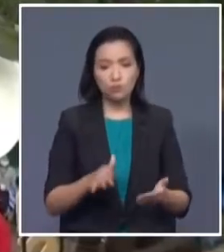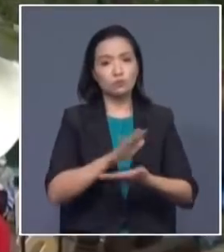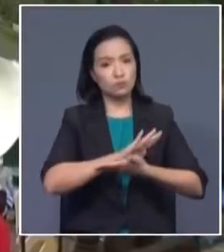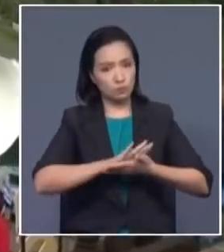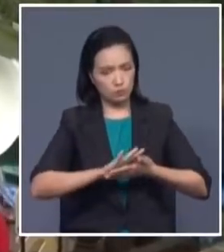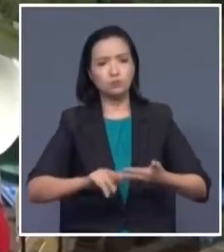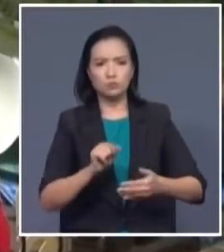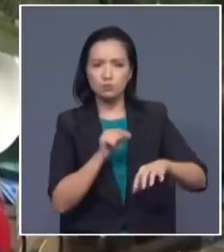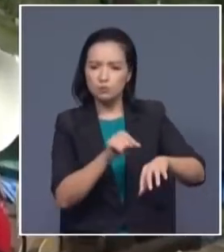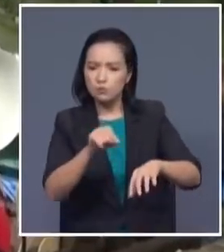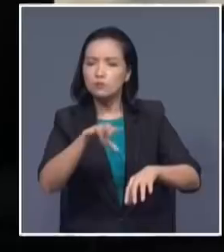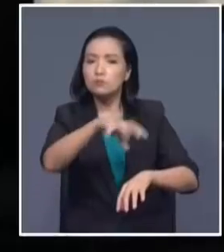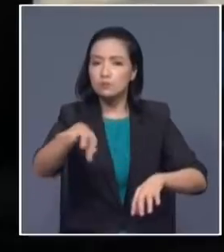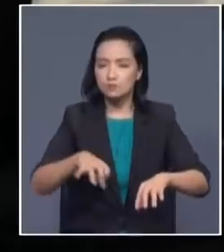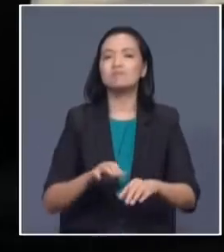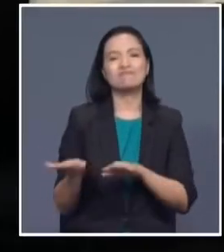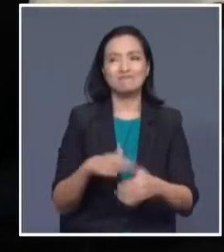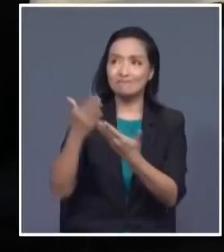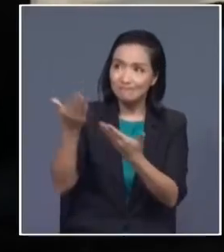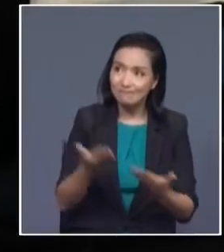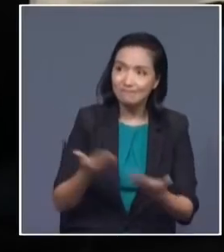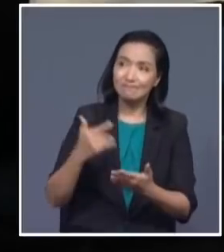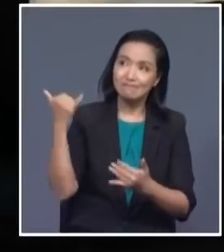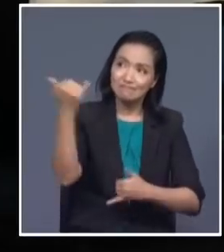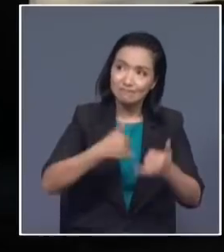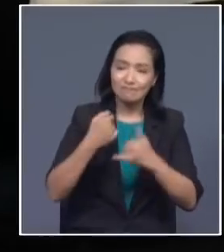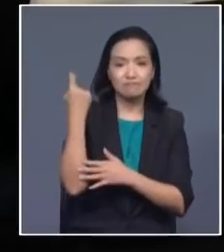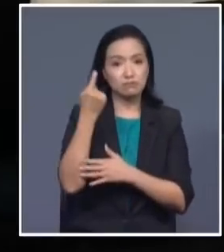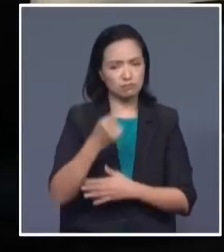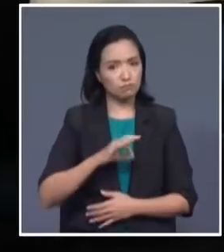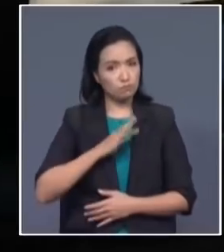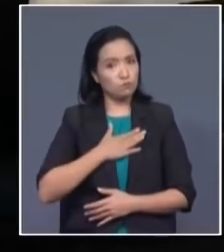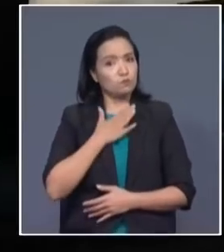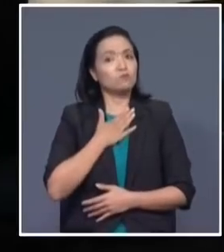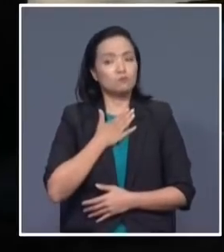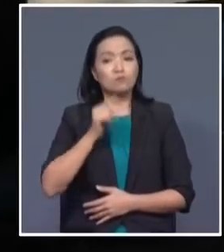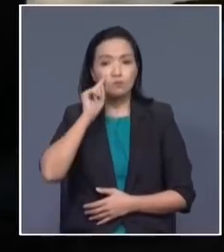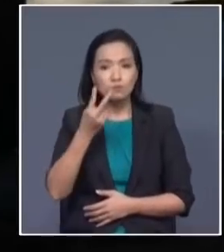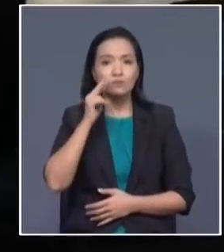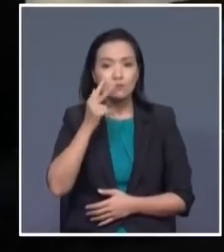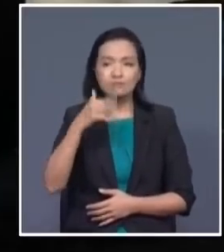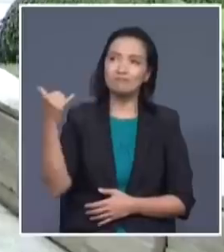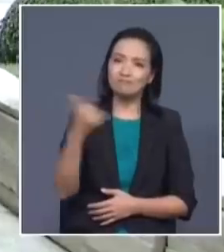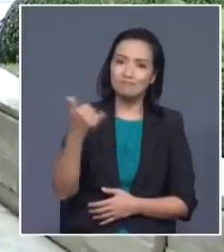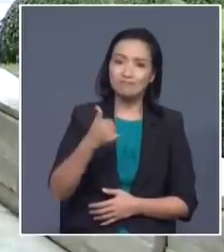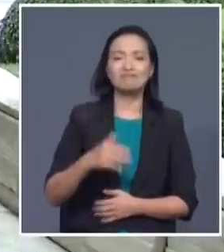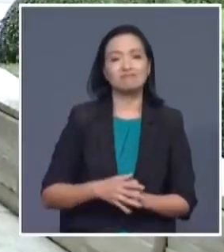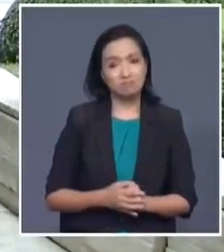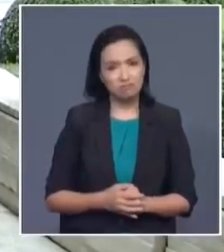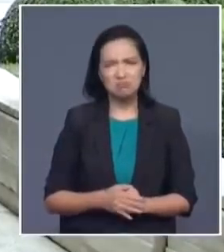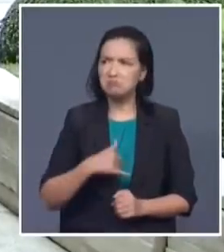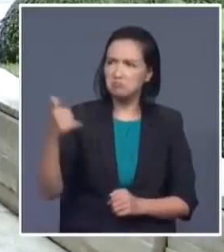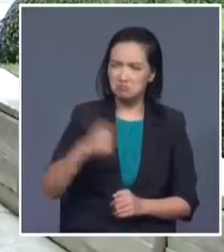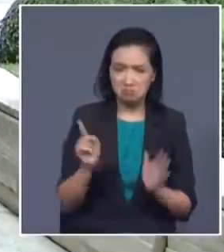ที่ให้พร้อมต้อนรับผู้มาเยือนทั้งนี้จะได้สร้างความประทับใจจนอยากจะกลับมาเยือนใหม่หรือบอกต่อกันไปนะครับอย่าเข้ามาเที่ยวครั้งเดียวแล้วก็เ